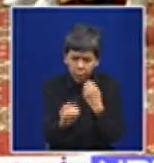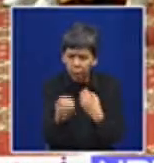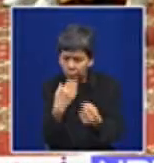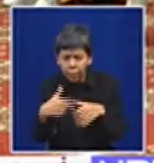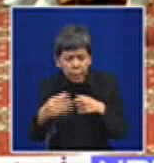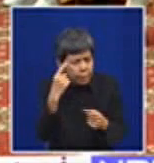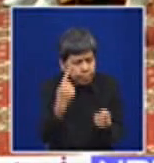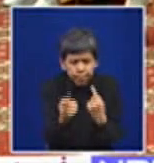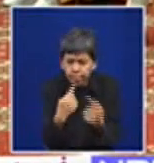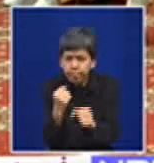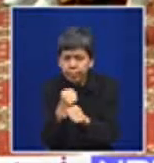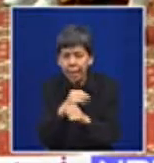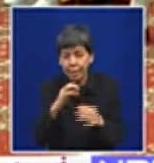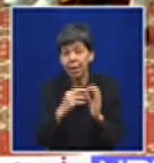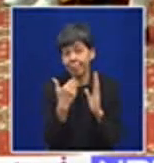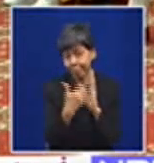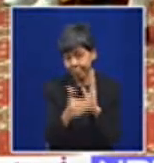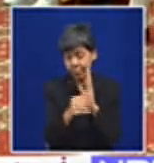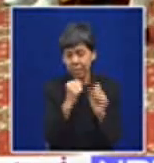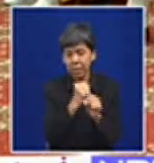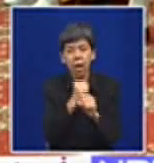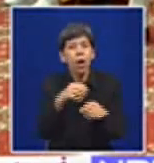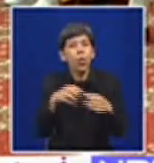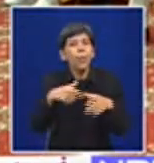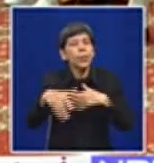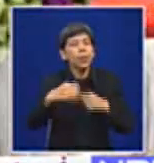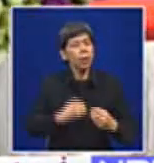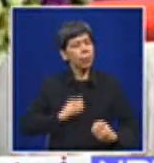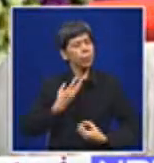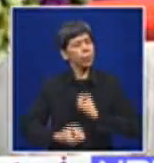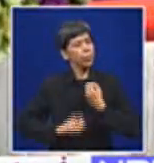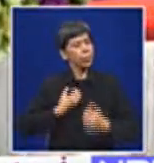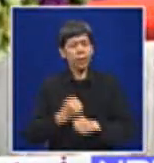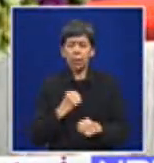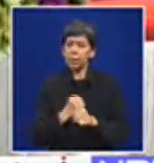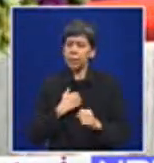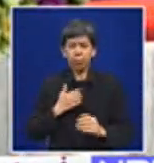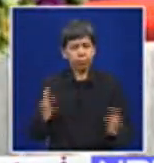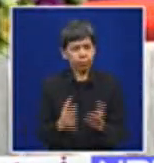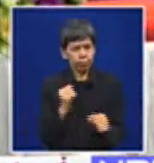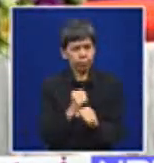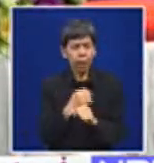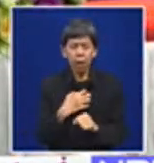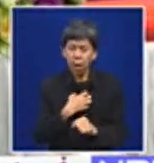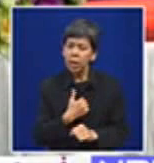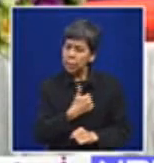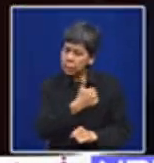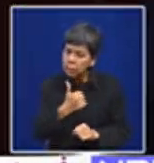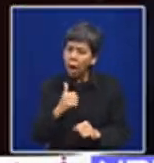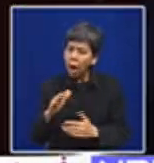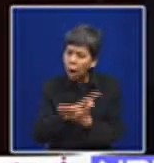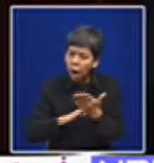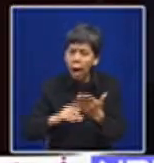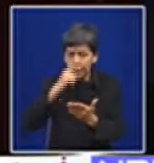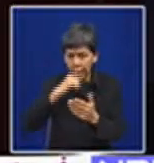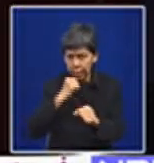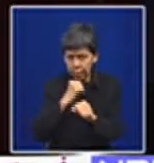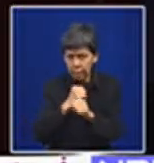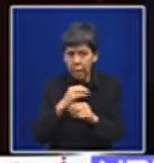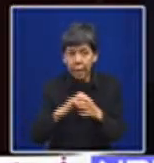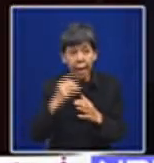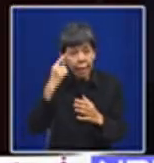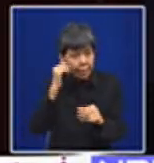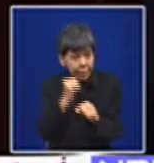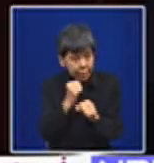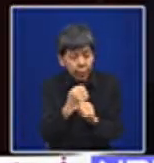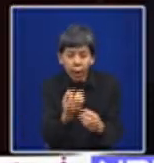เห็นของประชาชนในภาคอีสานโดยให้ประชาชนแสดงพลังเพื่อการสร้างสรรค์สิ่งที่ดีงามแก่ประเทศชาติเพื่อให้ได้แนว